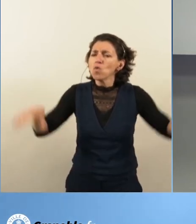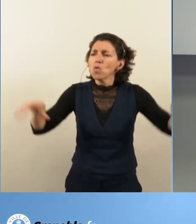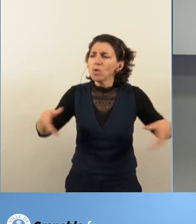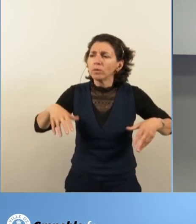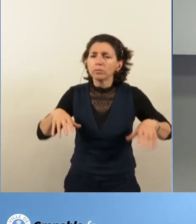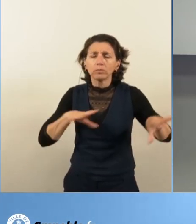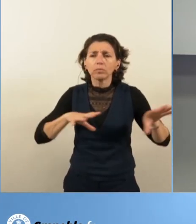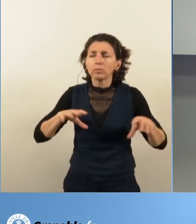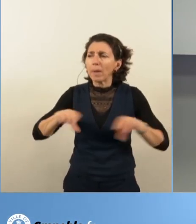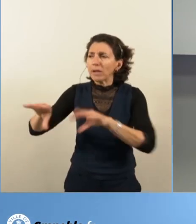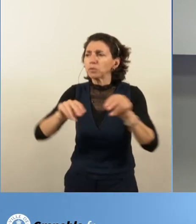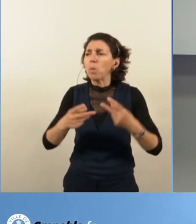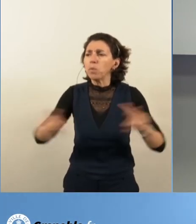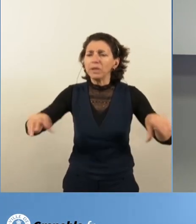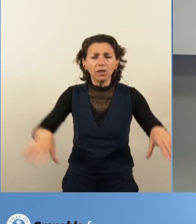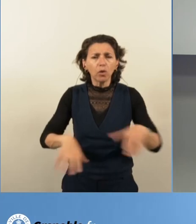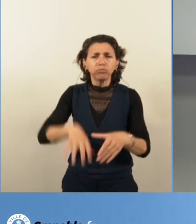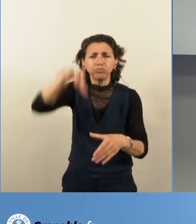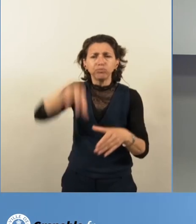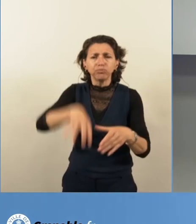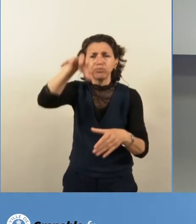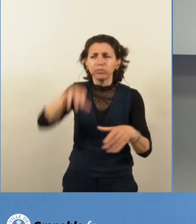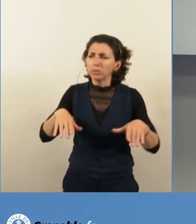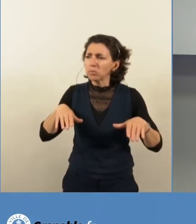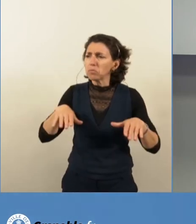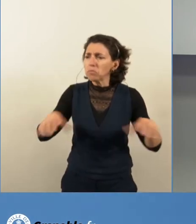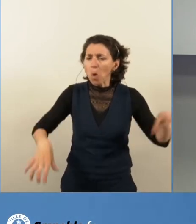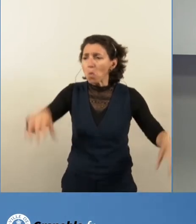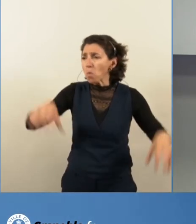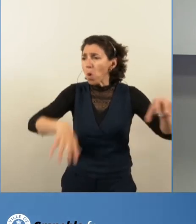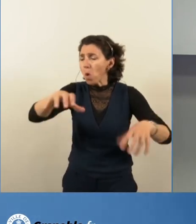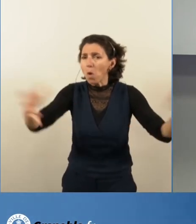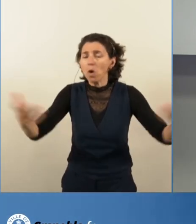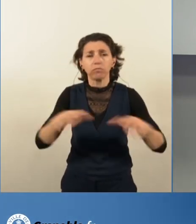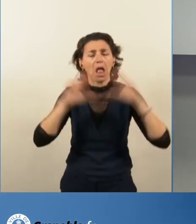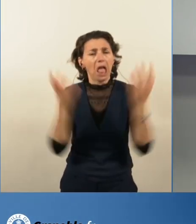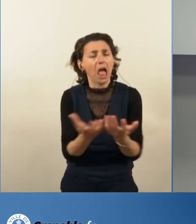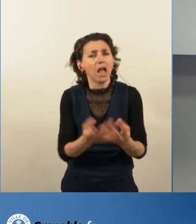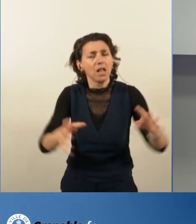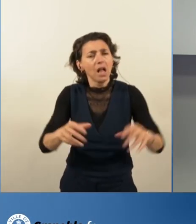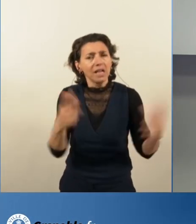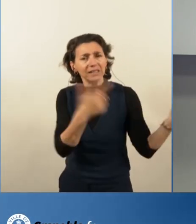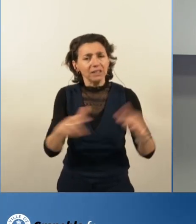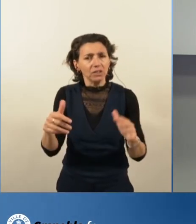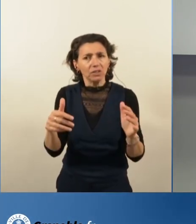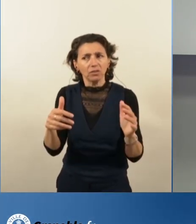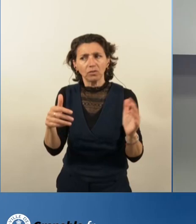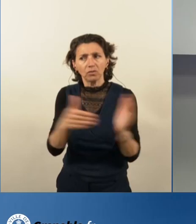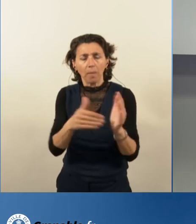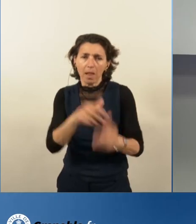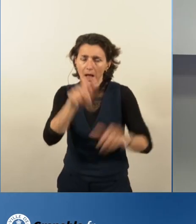l'ensemble des habitants du territoire à Grenoble et le centre d'un maçon urbain de 700 000 habitants et donc c'est plus de 400 000 euros que nous avons récupéré